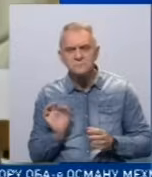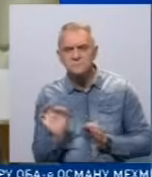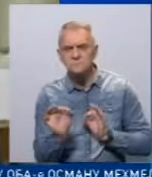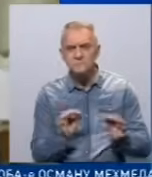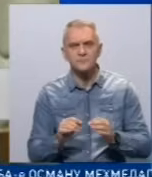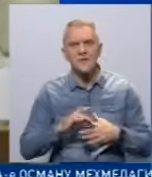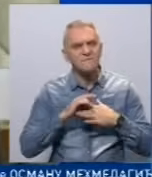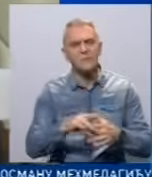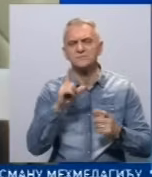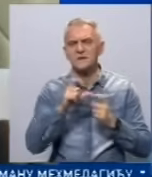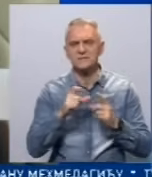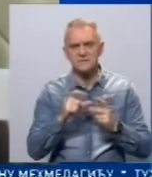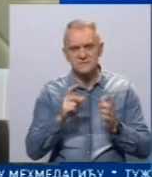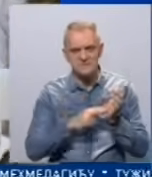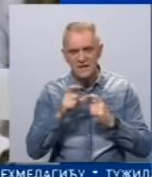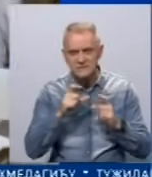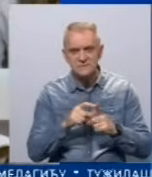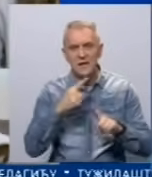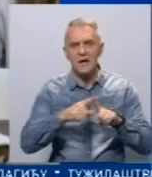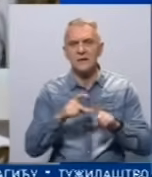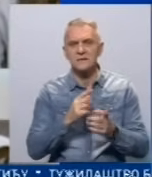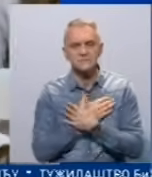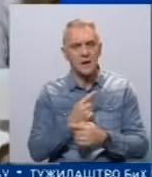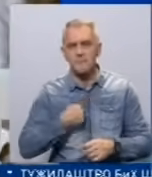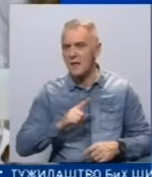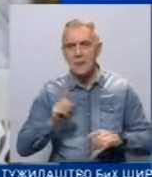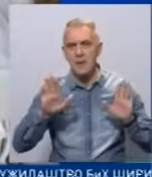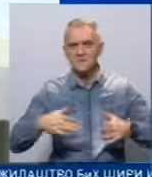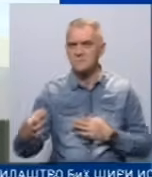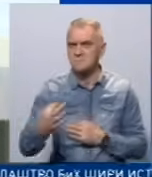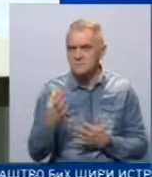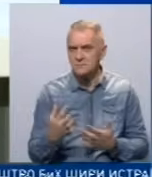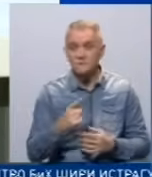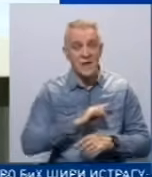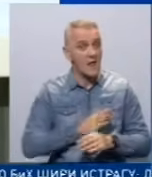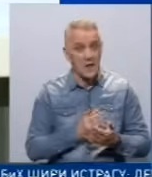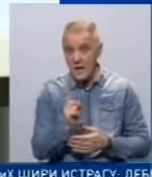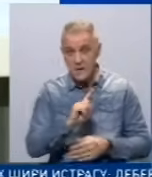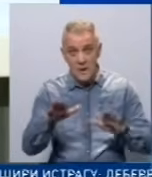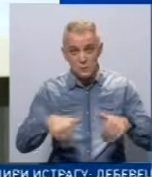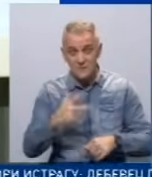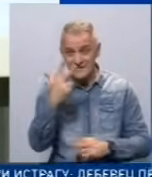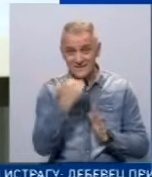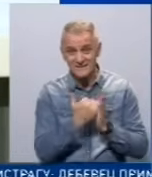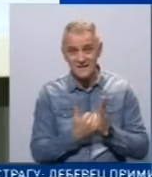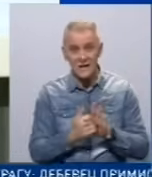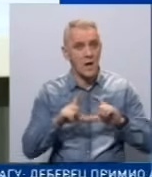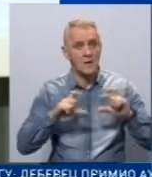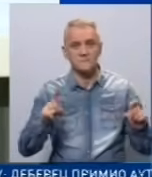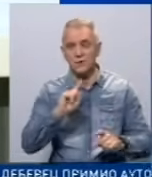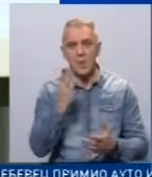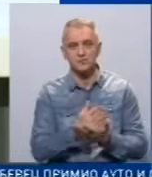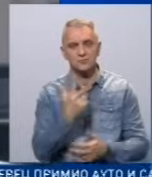lidera SNSD-a ni HDZ-a i ne pristajemo na ucjene. Ako se ne usvoje ova tri zakona, poručuju da krivac neće